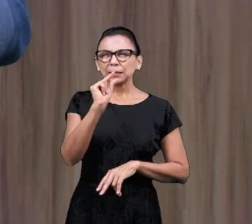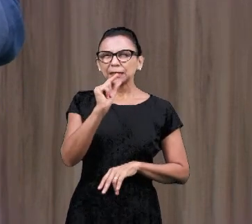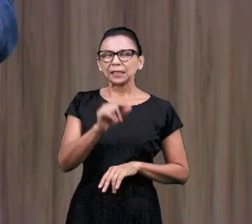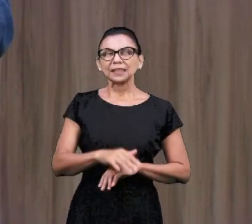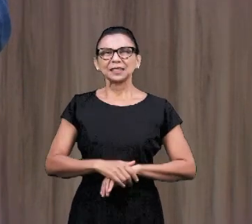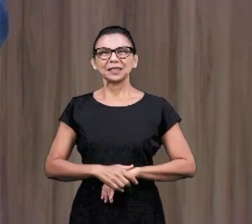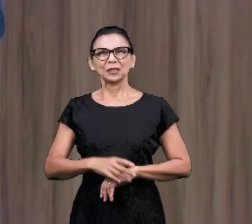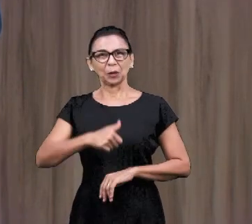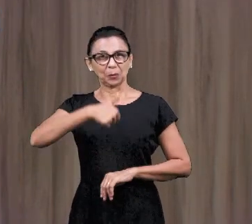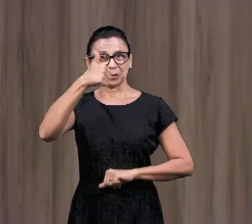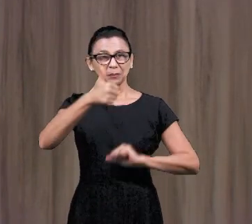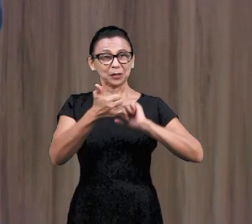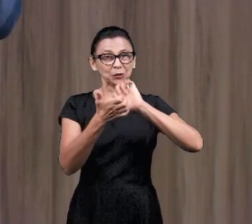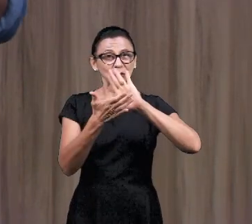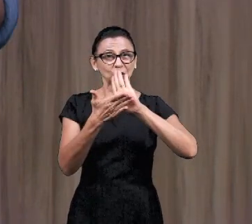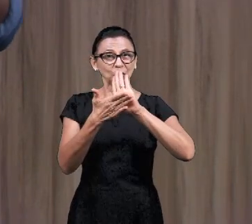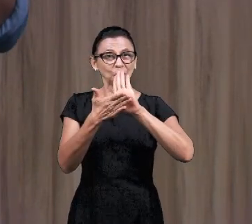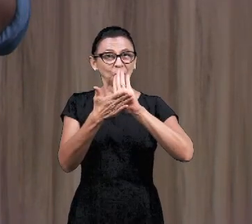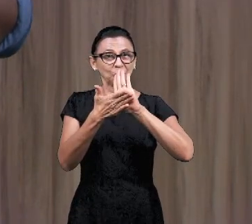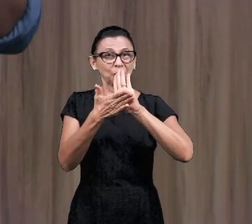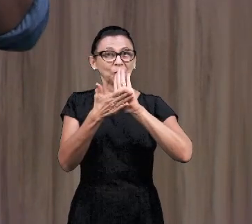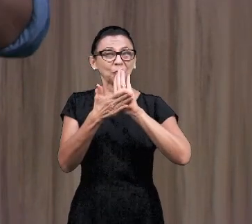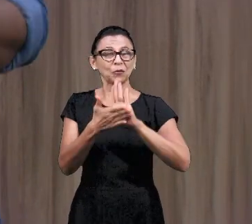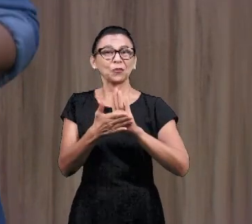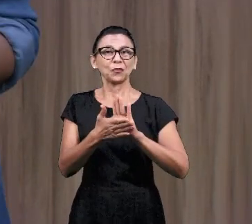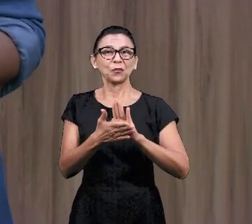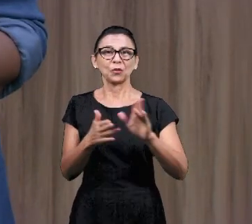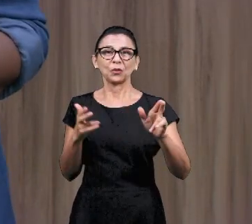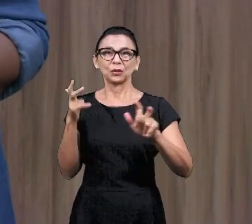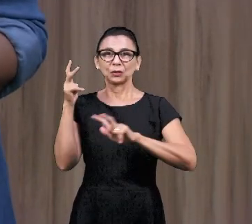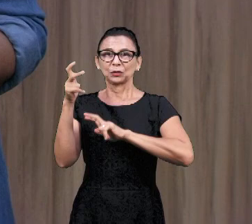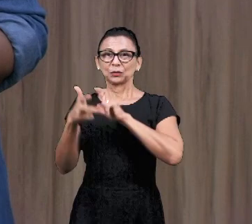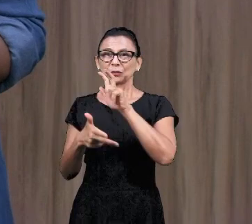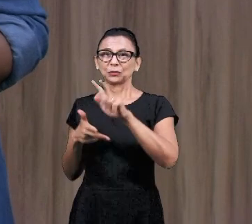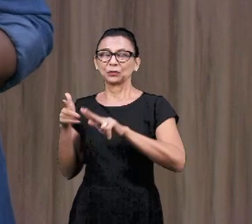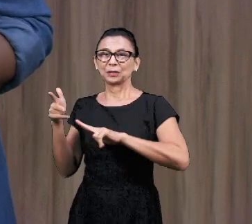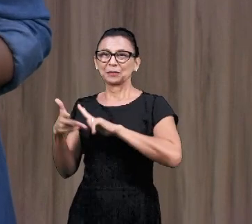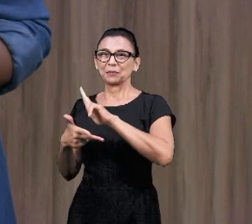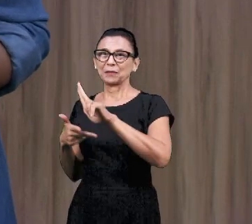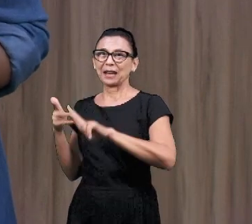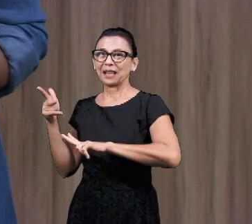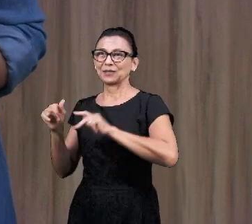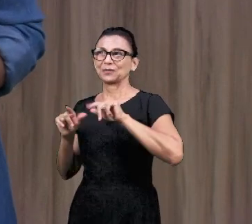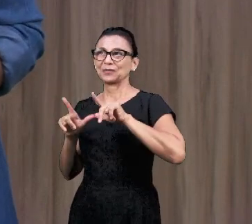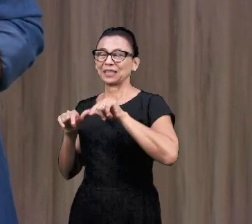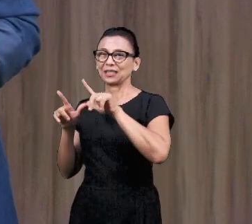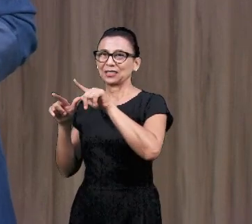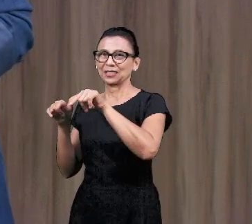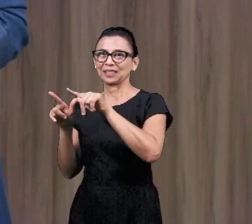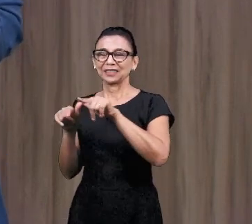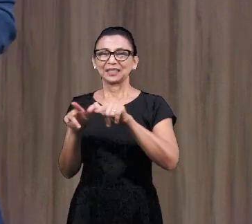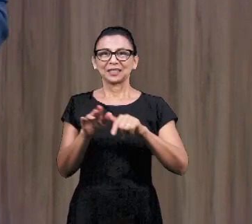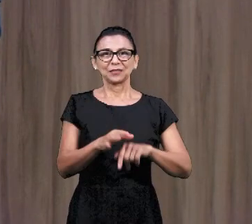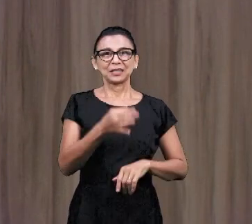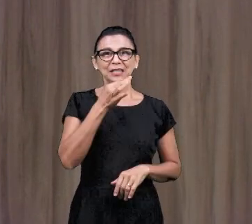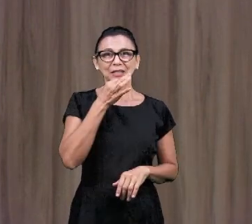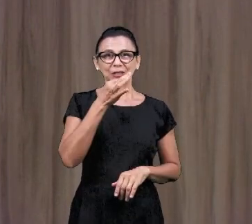une grande différence, la première louange que nous allons apprendre, c'est dans l'exprès nous voyageons. Et vous qui avez